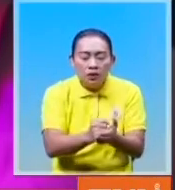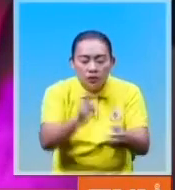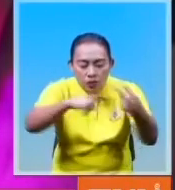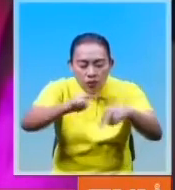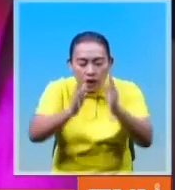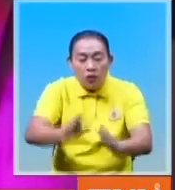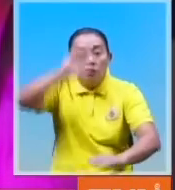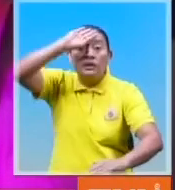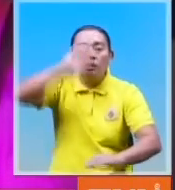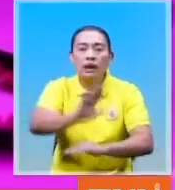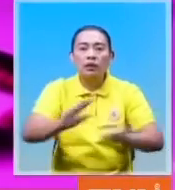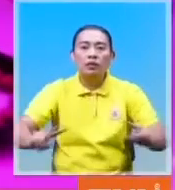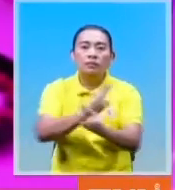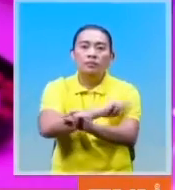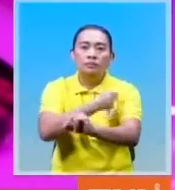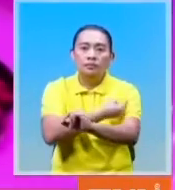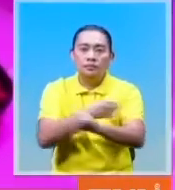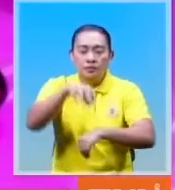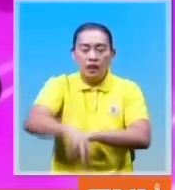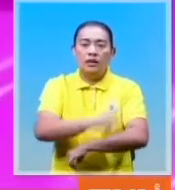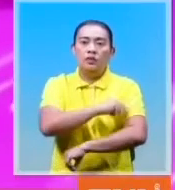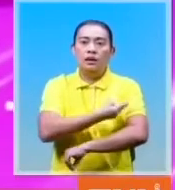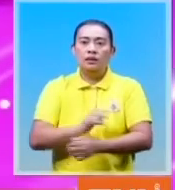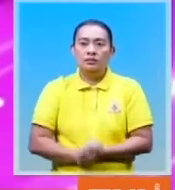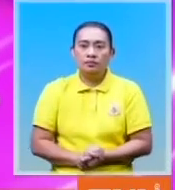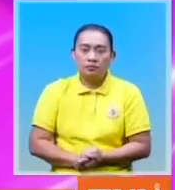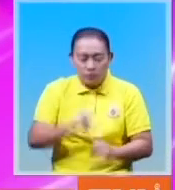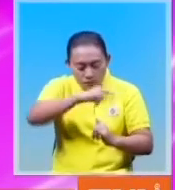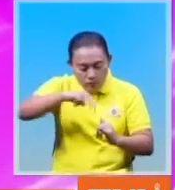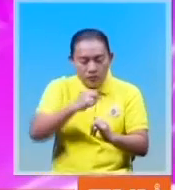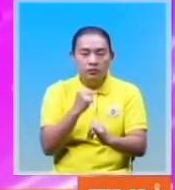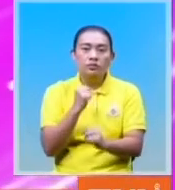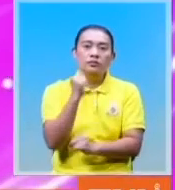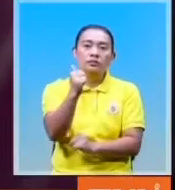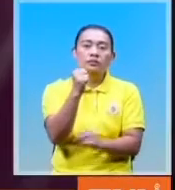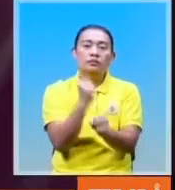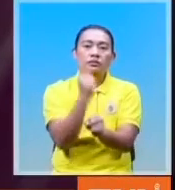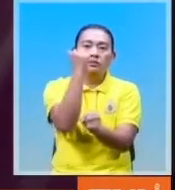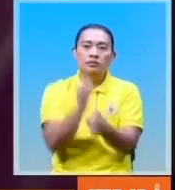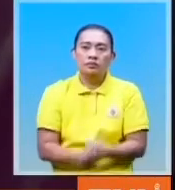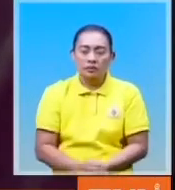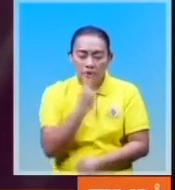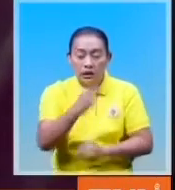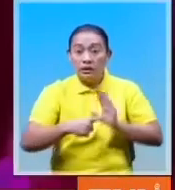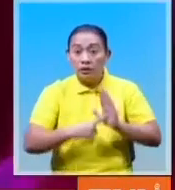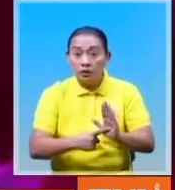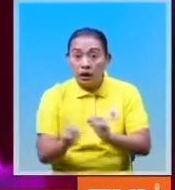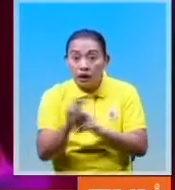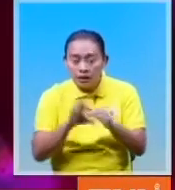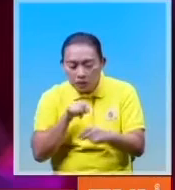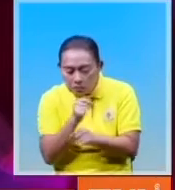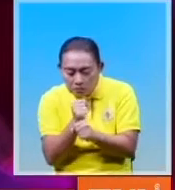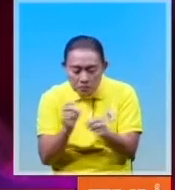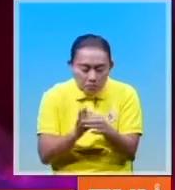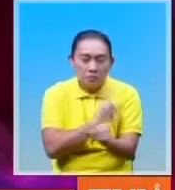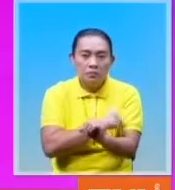สังกัดของกระทรวงสาธารณสุขหากการรักษาผู้ป่วยทำได้ดีได้ผลดีก็จะเป็นบทพิสูจน์ในการใช้น้ำมันกัญชาทางการ